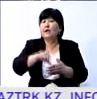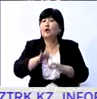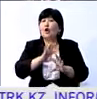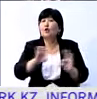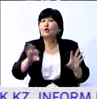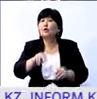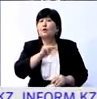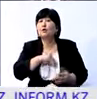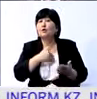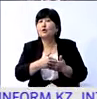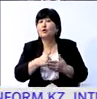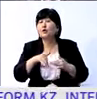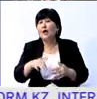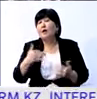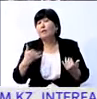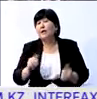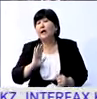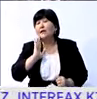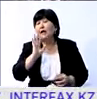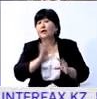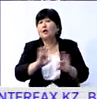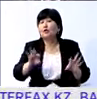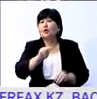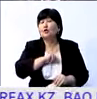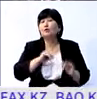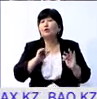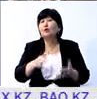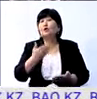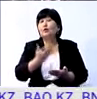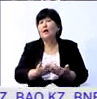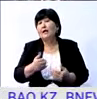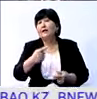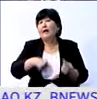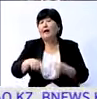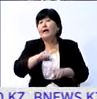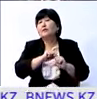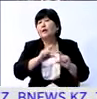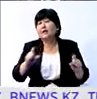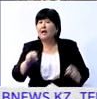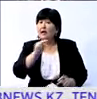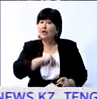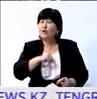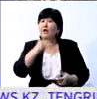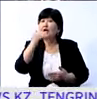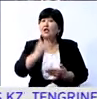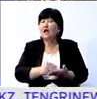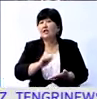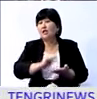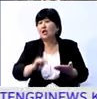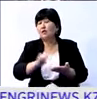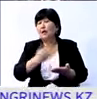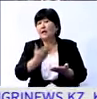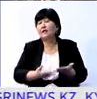түсіндірме жұмыстары жүргізіледі. Яғни биылғы таңда түсіндірме жұмыстарын жүргізу барысында біз кәсіпкерлік нысандарға еңбек шартының жазбаша